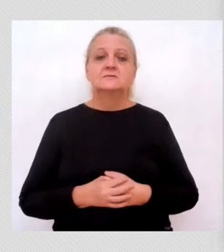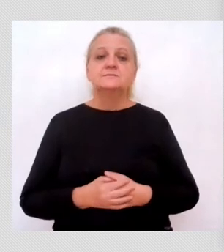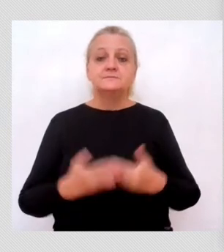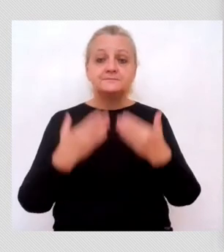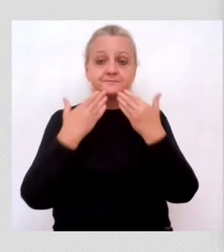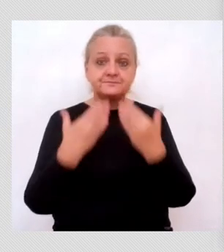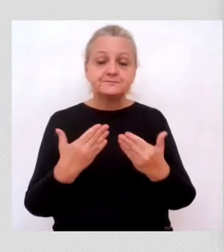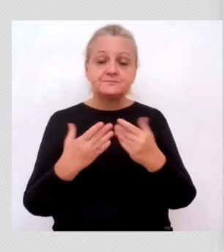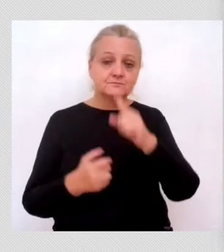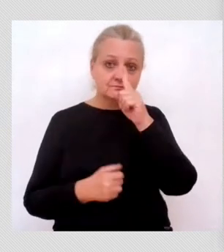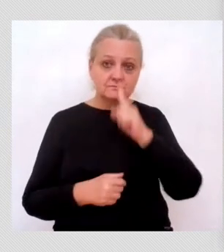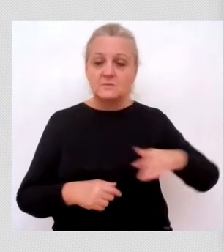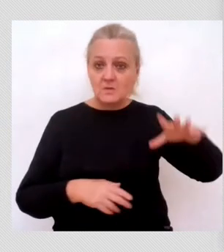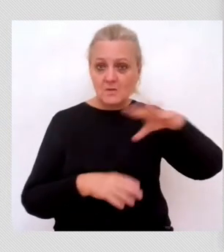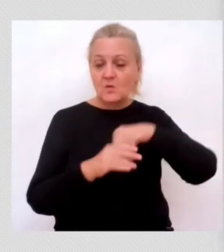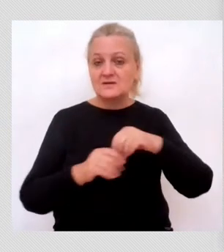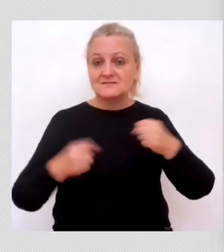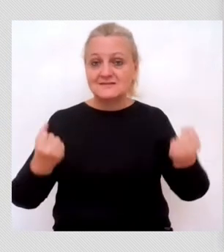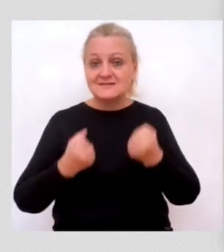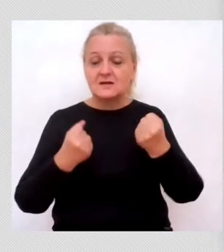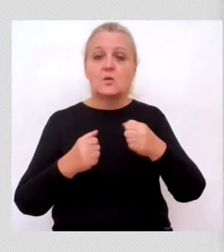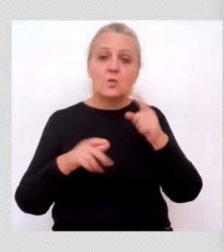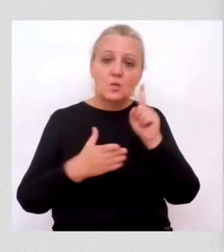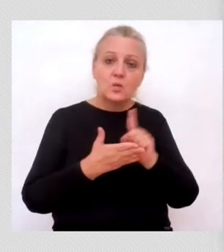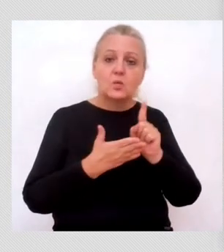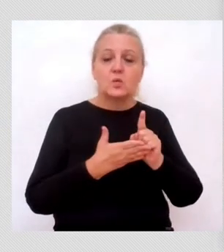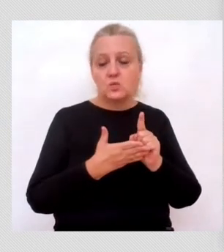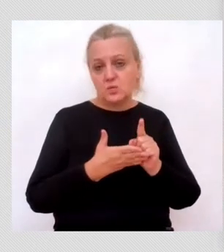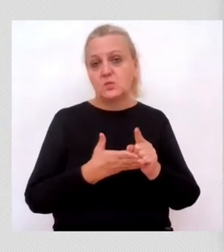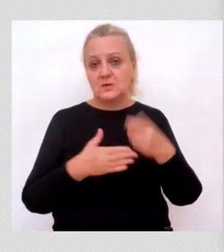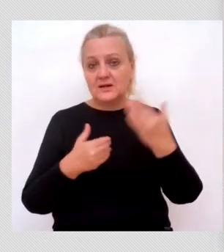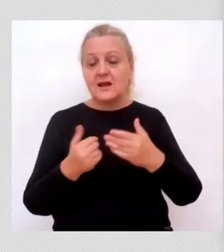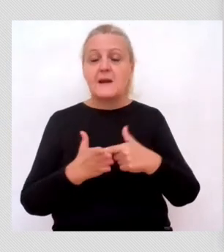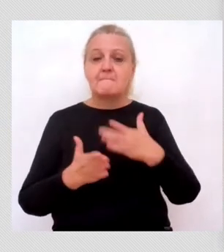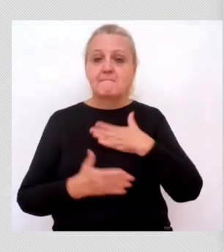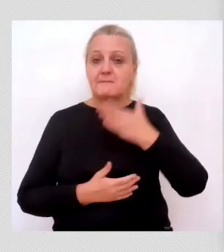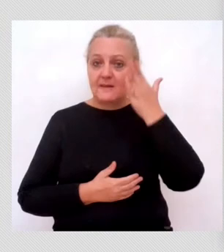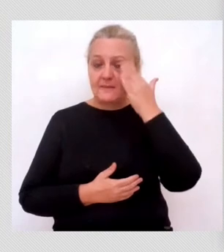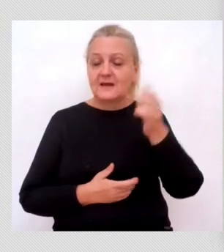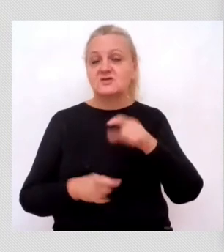dzięki społecznemu zaangażowaniu udawało się z niej wyjść, więc ja cały czas mam nadzieję, że też